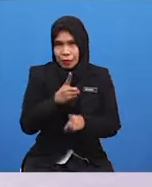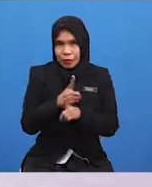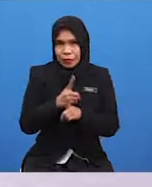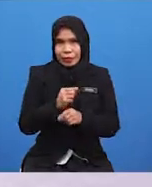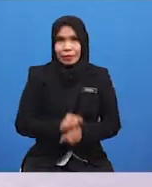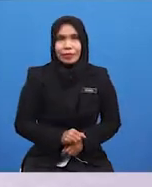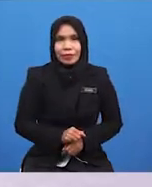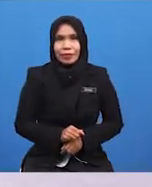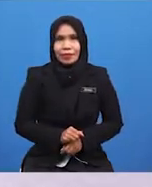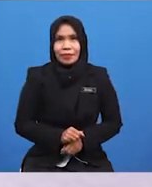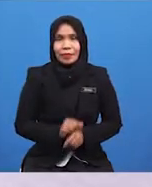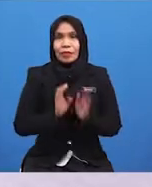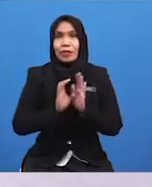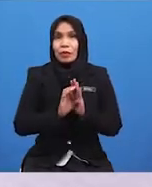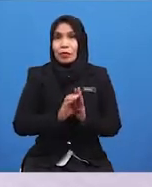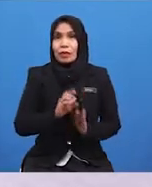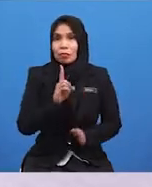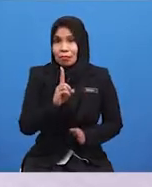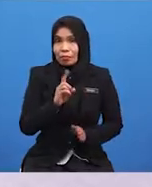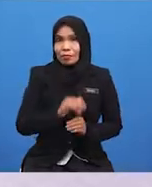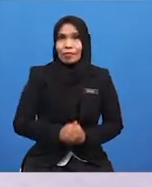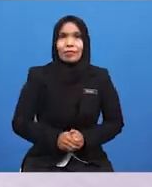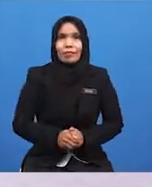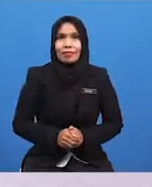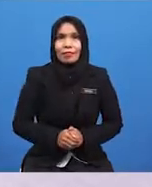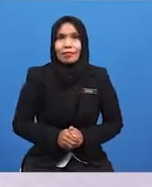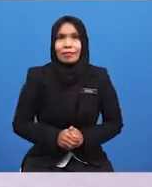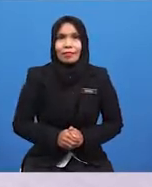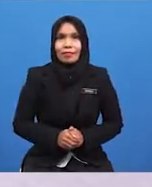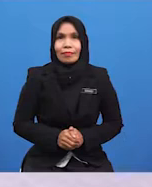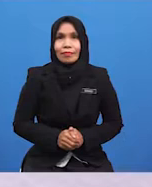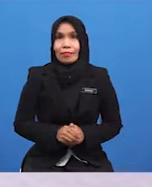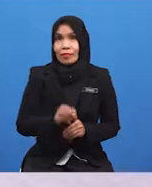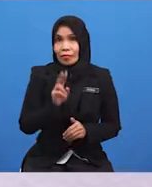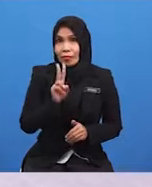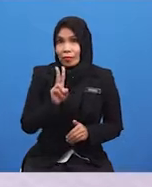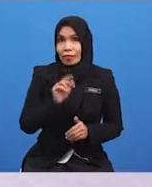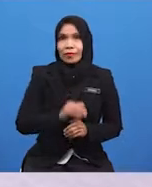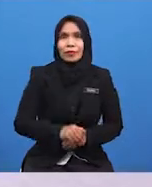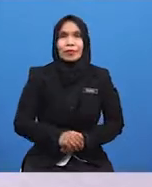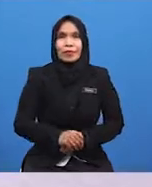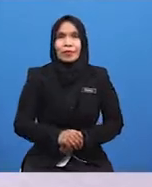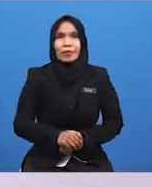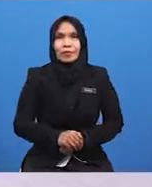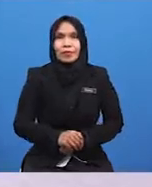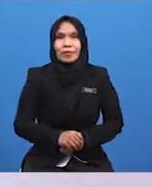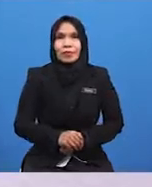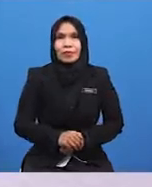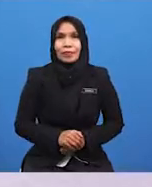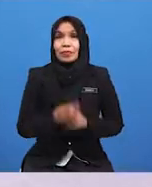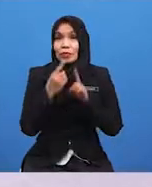gambar pertama gampang kedua Silet Jawa